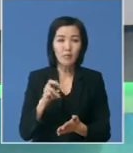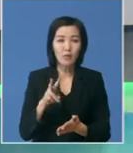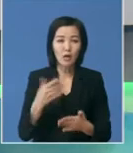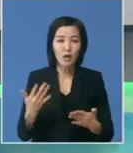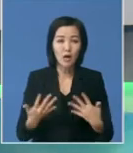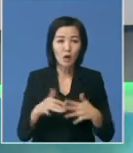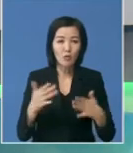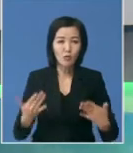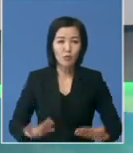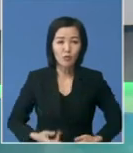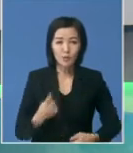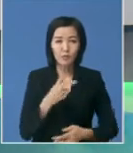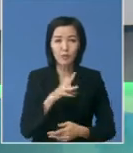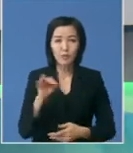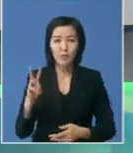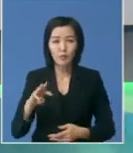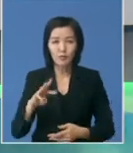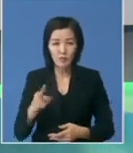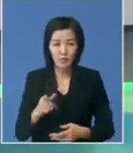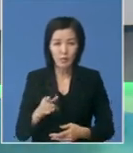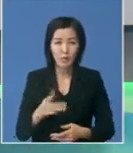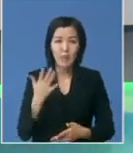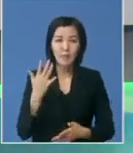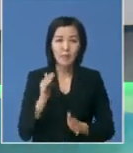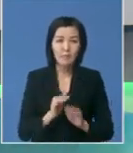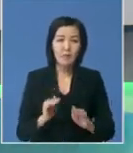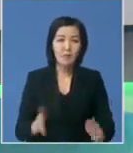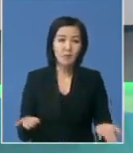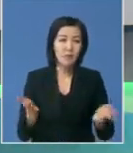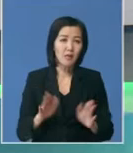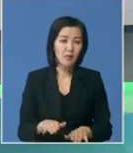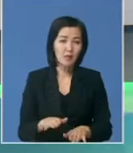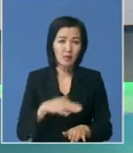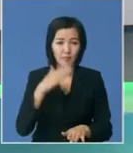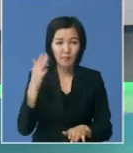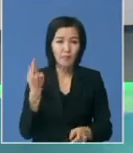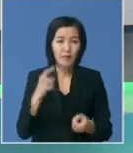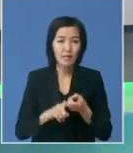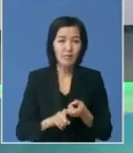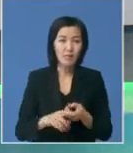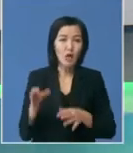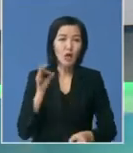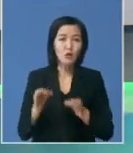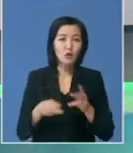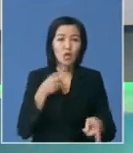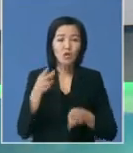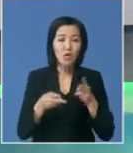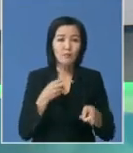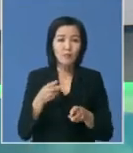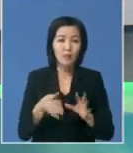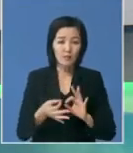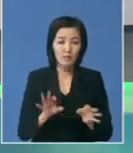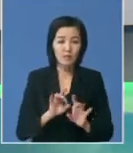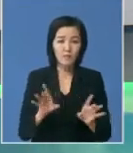Оның берешегі 1 миллион теңгеге жуықтаған. Артында 5 баласымен қалған әке осыған байланысты аудандық сотқа шағымданған. Оқиғаның